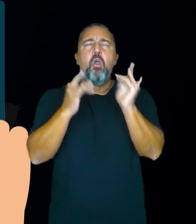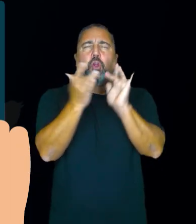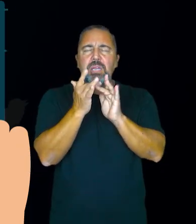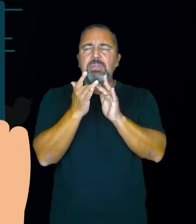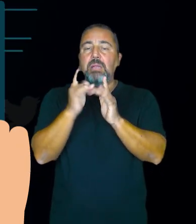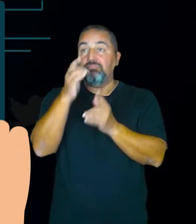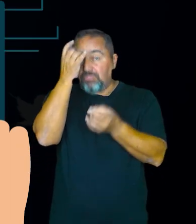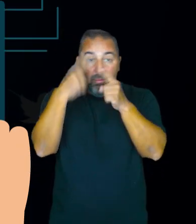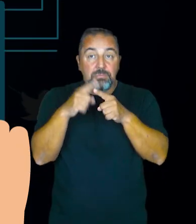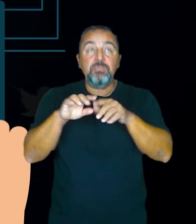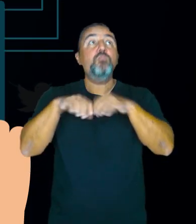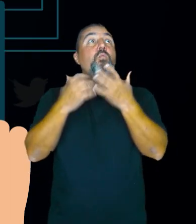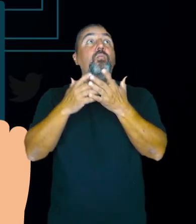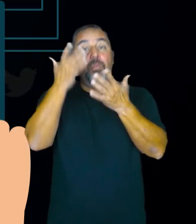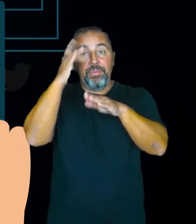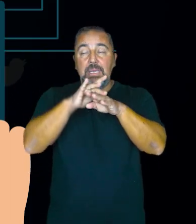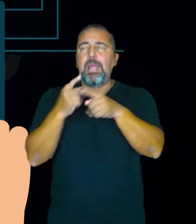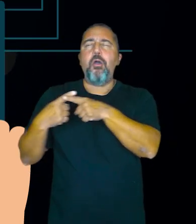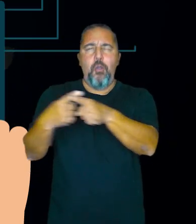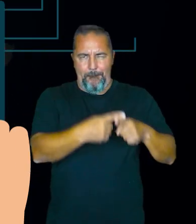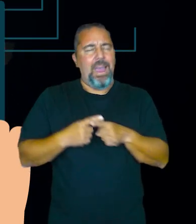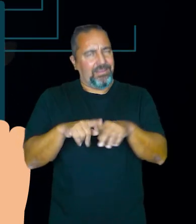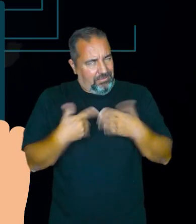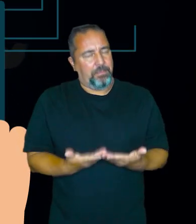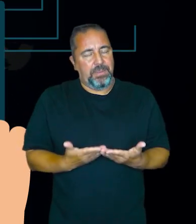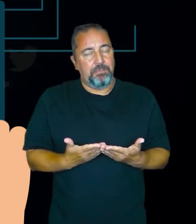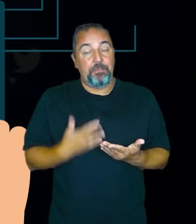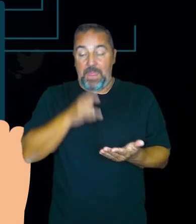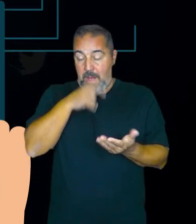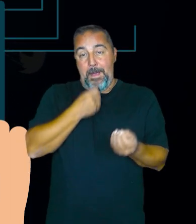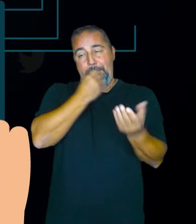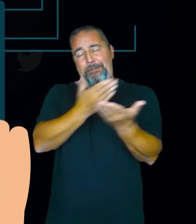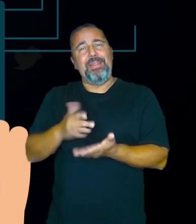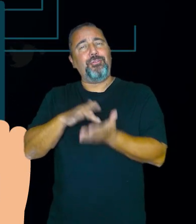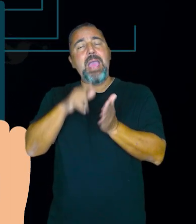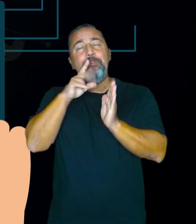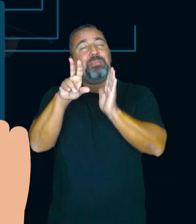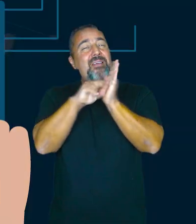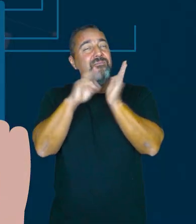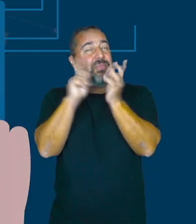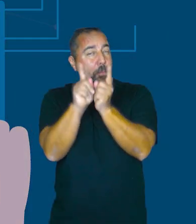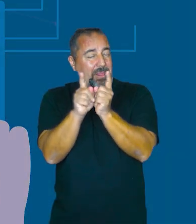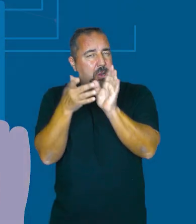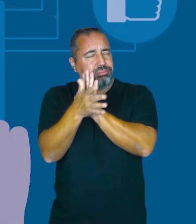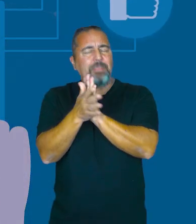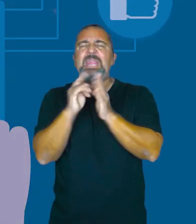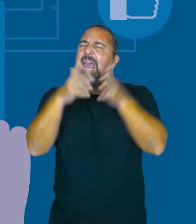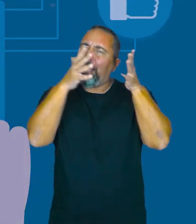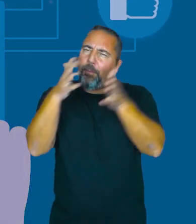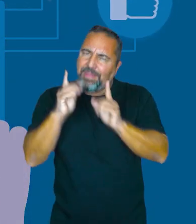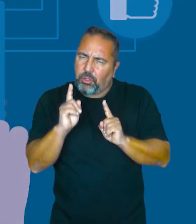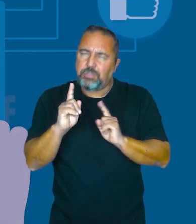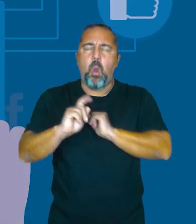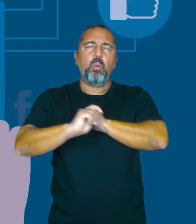Konektatu eta partekatu zure sormena mundu digitalean. Ongi etorri, bideo honetan, sare sozialei buruzko